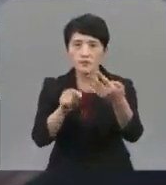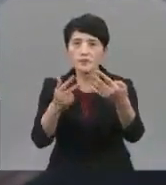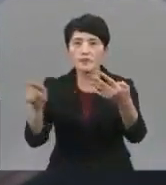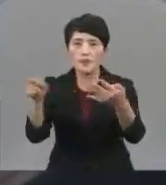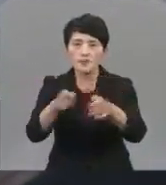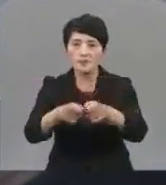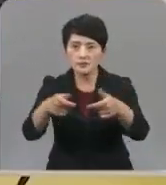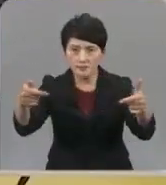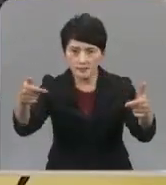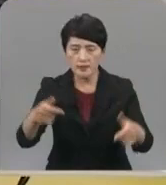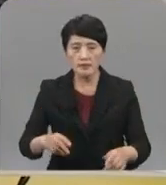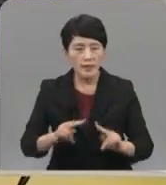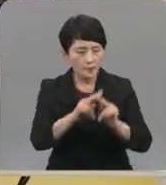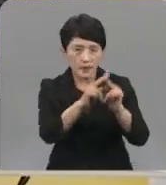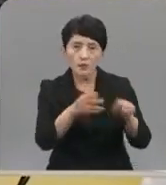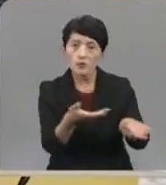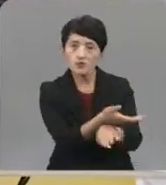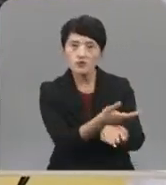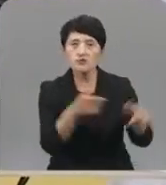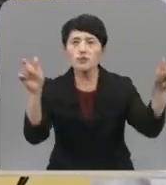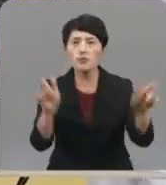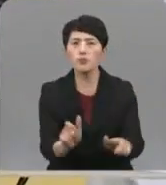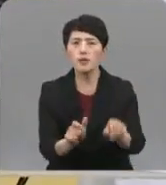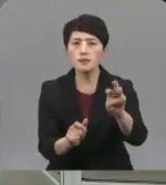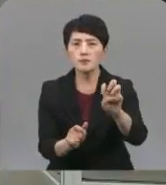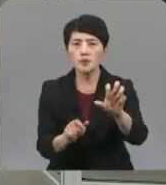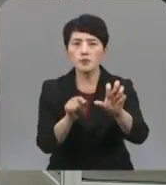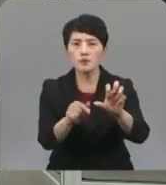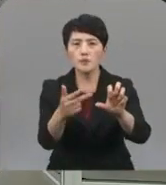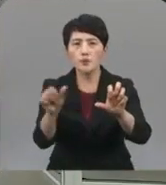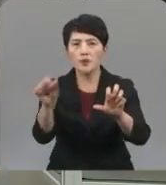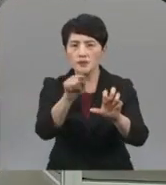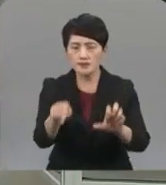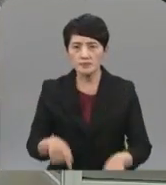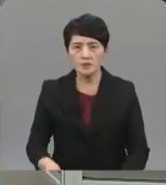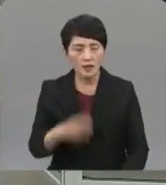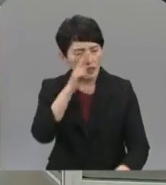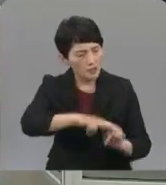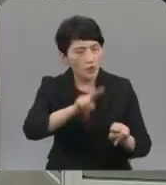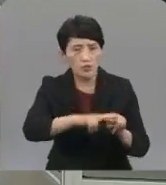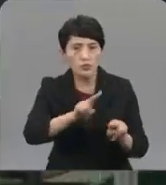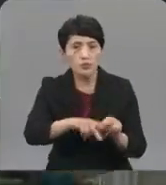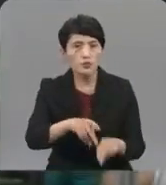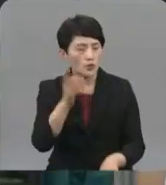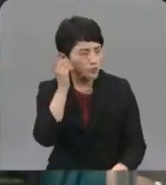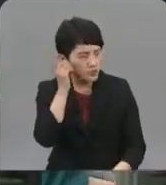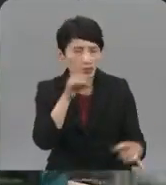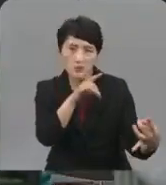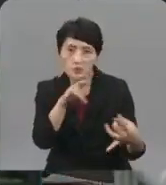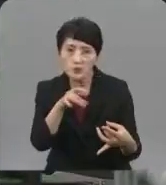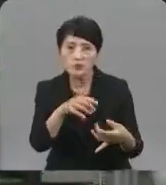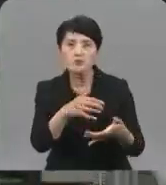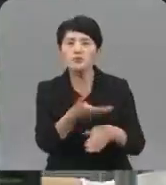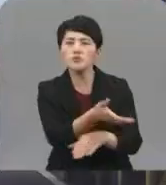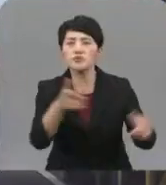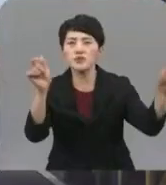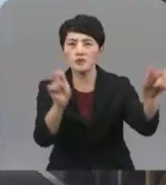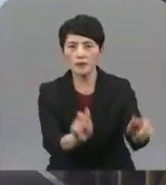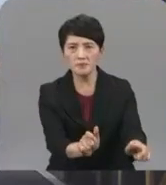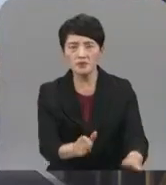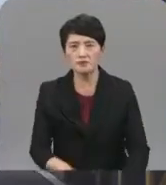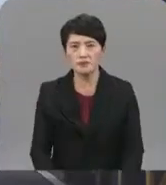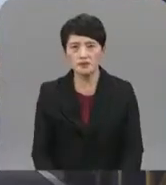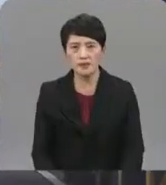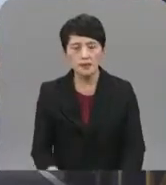减少。从五月前二十天的情况来看，五月出口额也极有可能延续下滑势